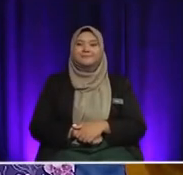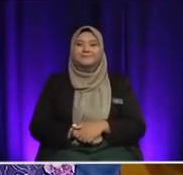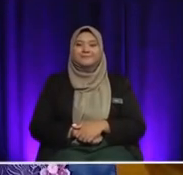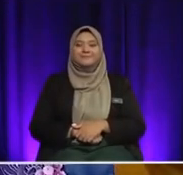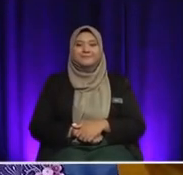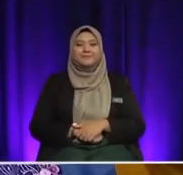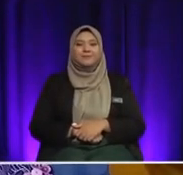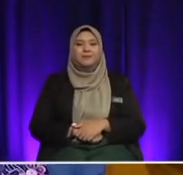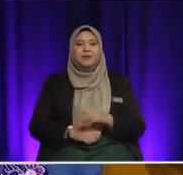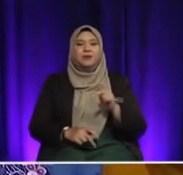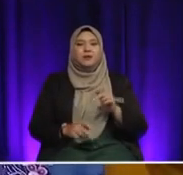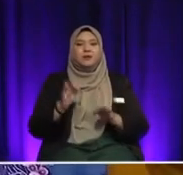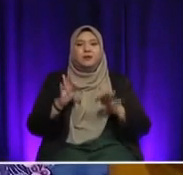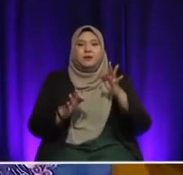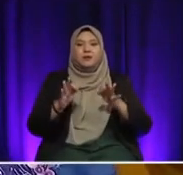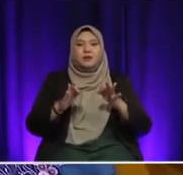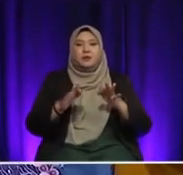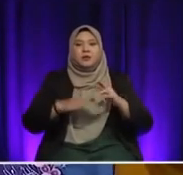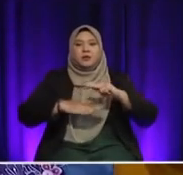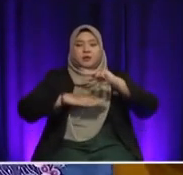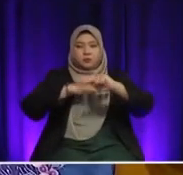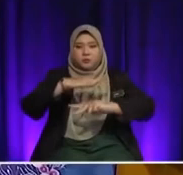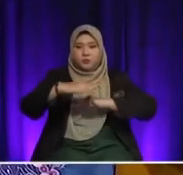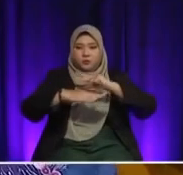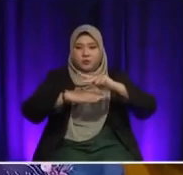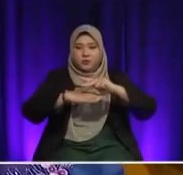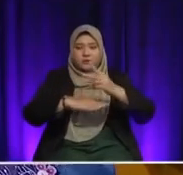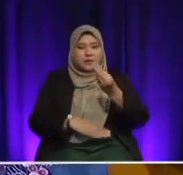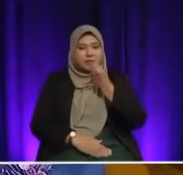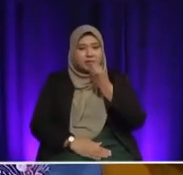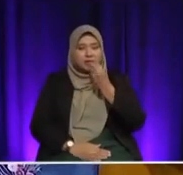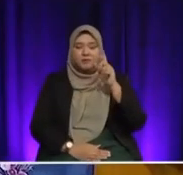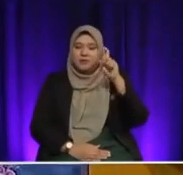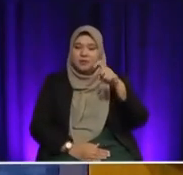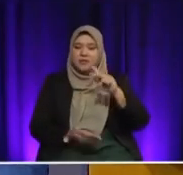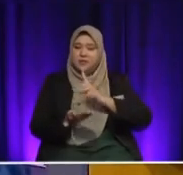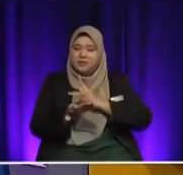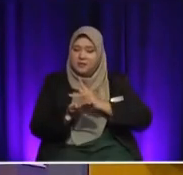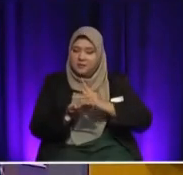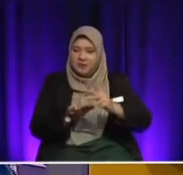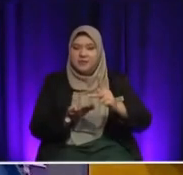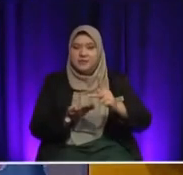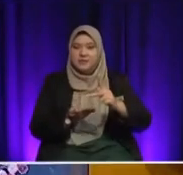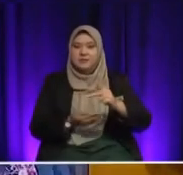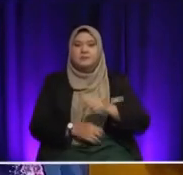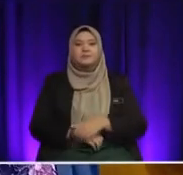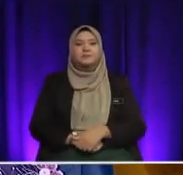dia terkelepit-kelepit tak bestlah. Kalau dia tak kedap, air boleh masuk, udara boleh masuk pun tak elok juga. Baik.